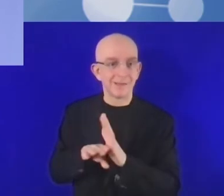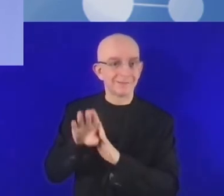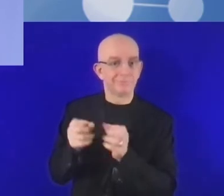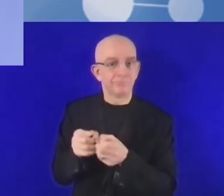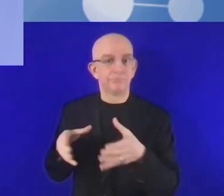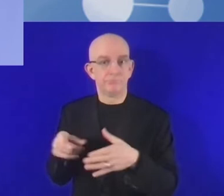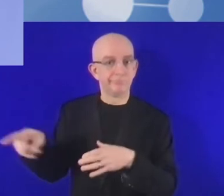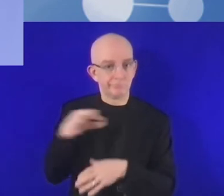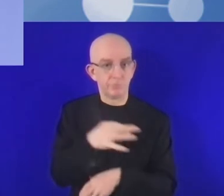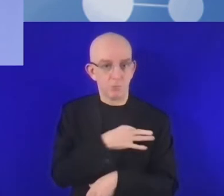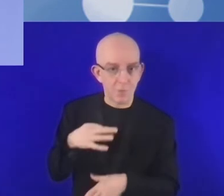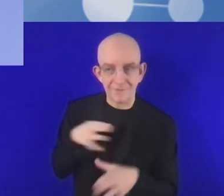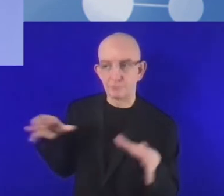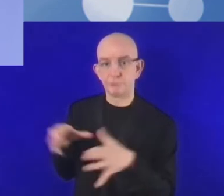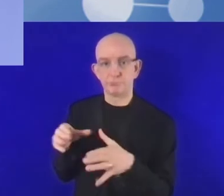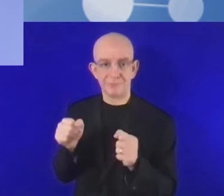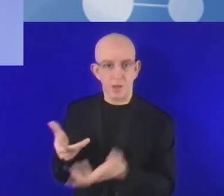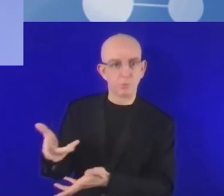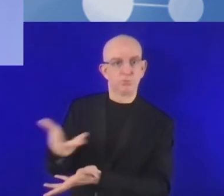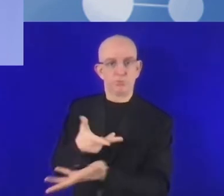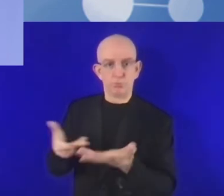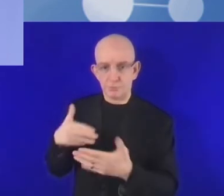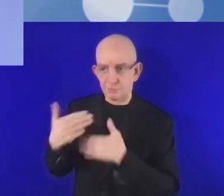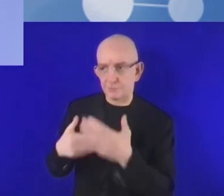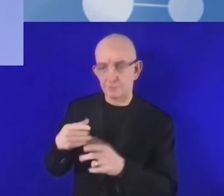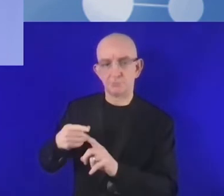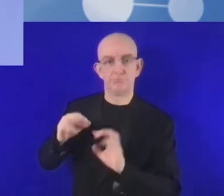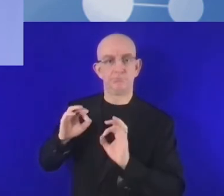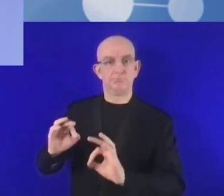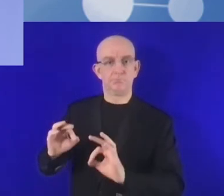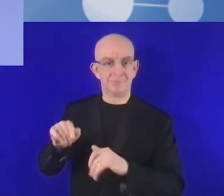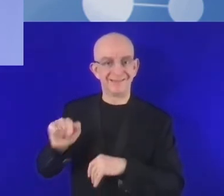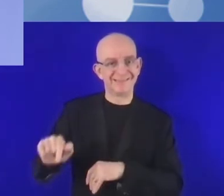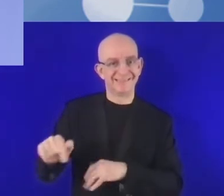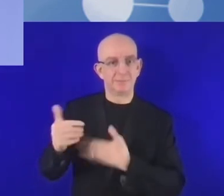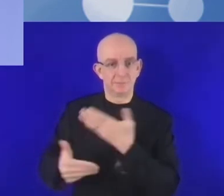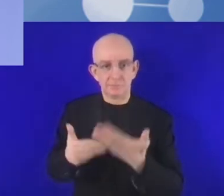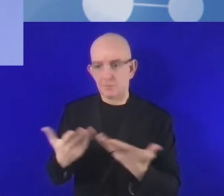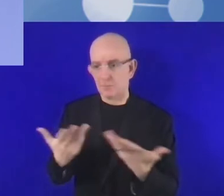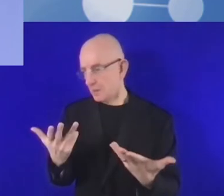位合作，创造新的一个解决系统，